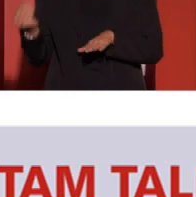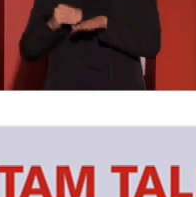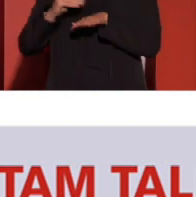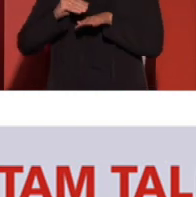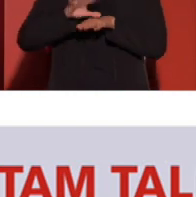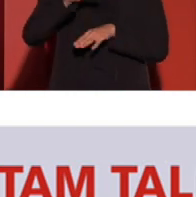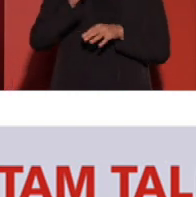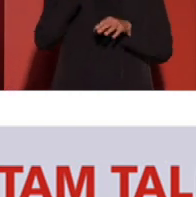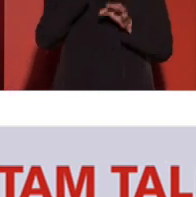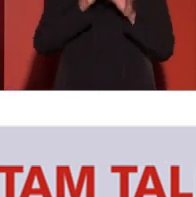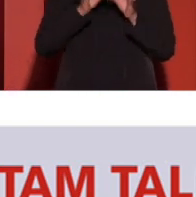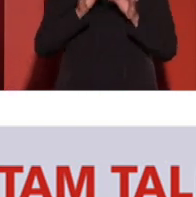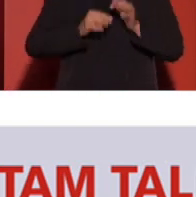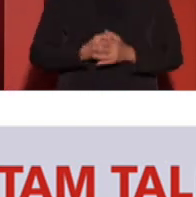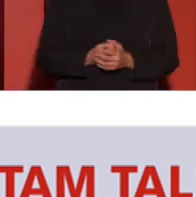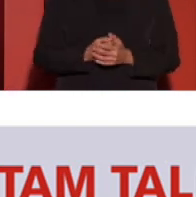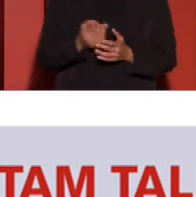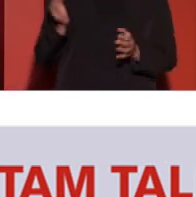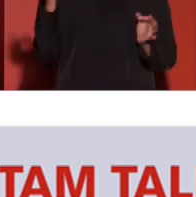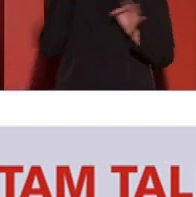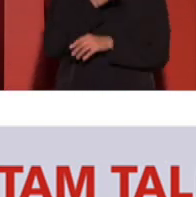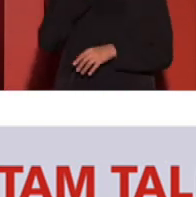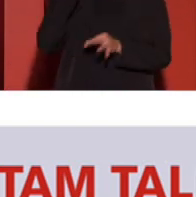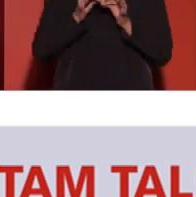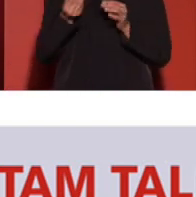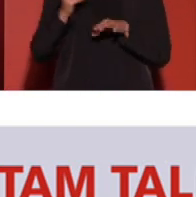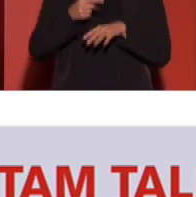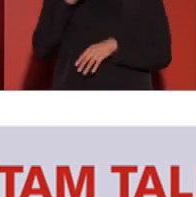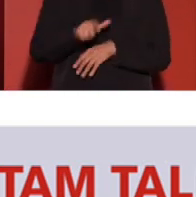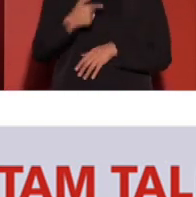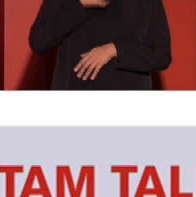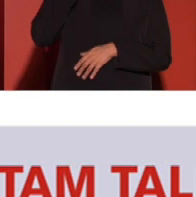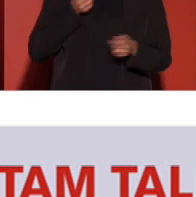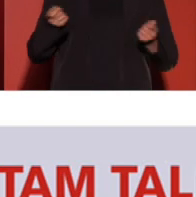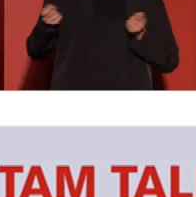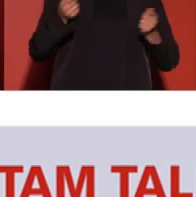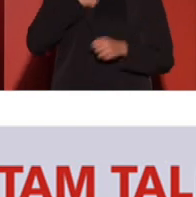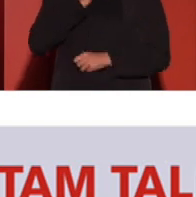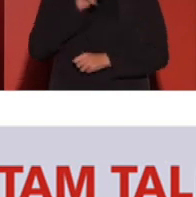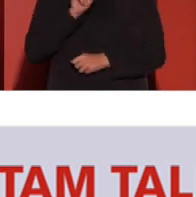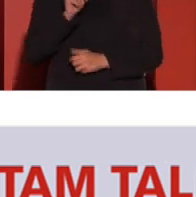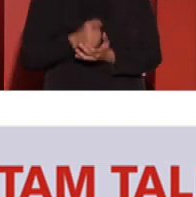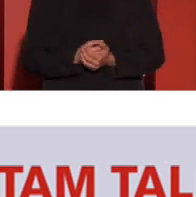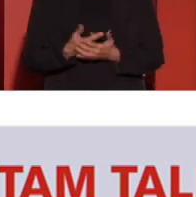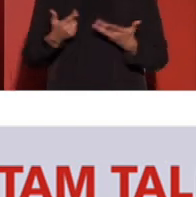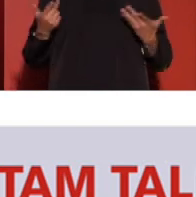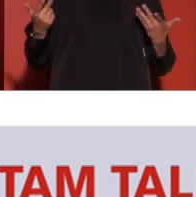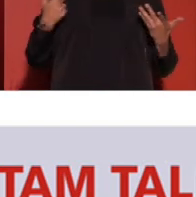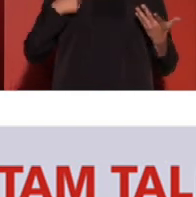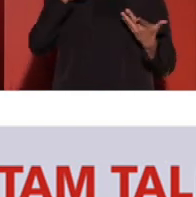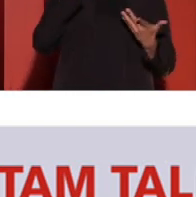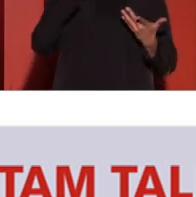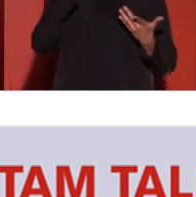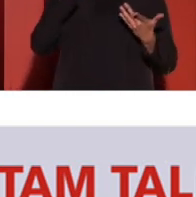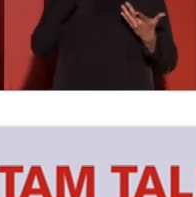tiri le fila ma mi sembra improbabile mi sembra eccellente sia nella versione originale che ho sentito ora ma anche